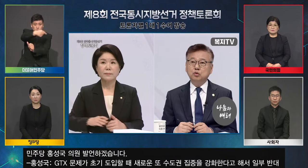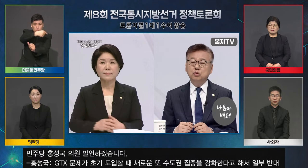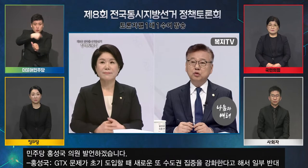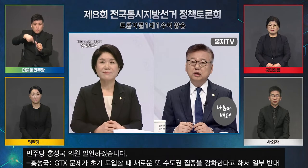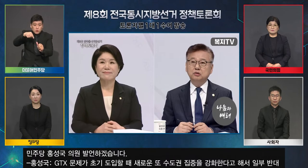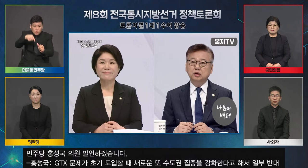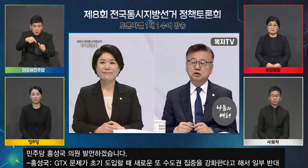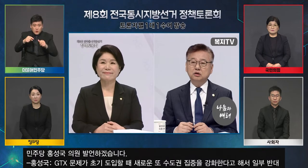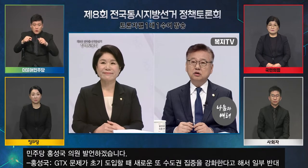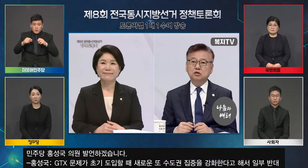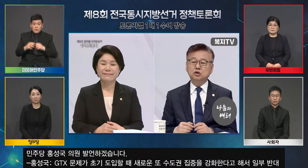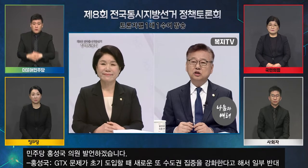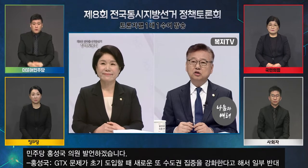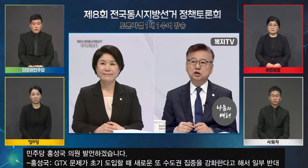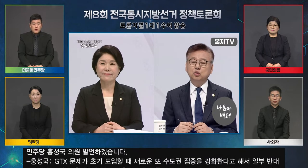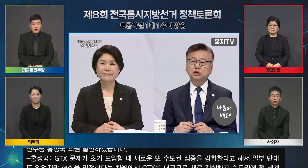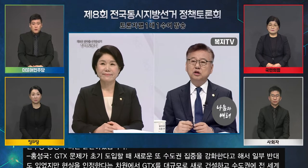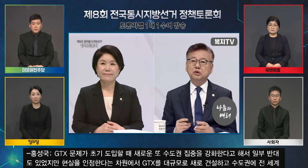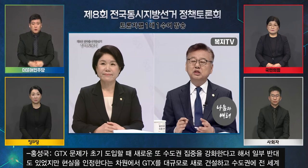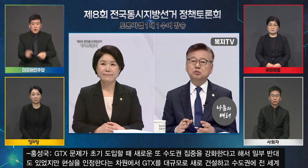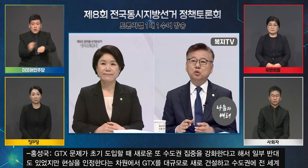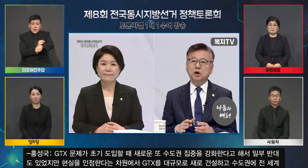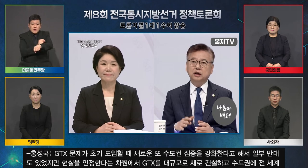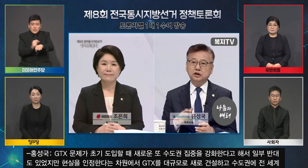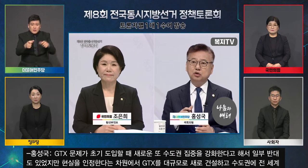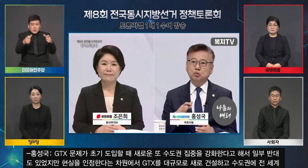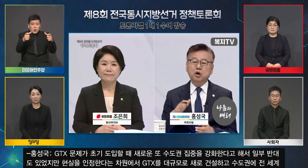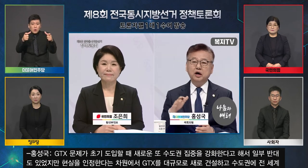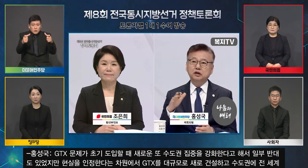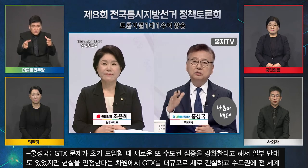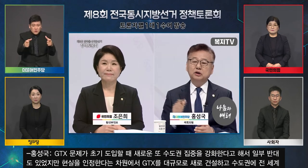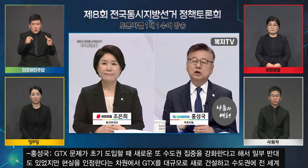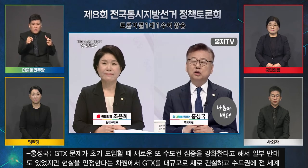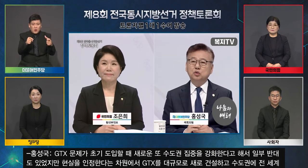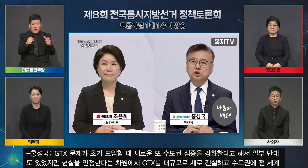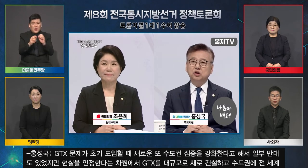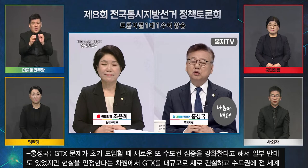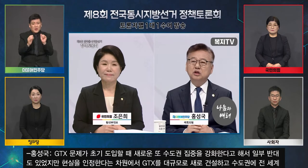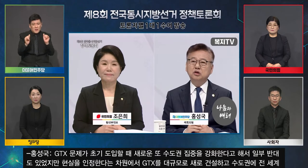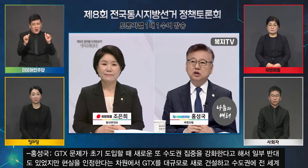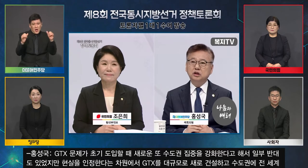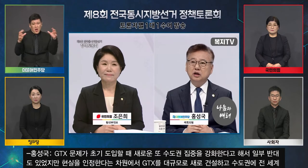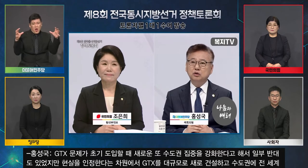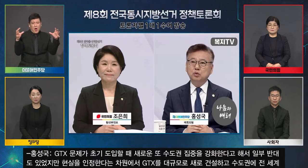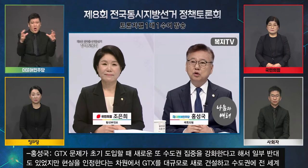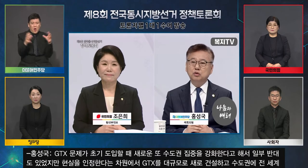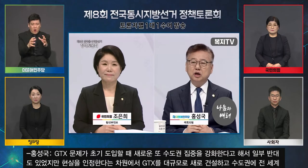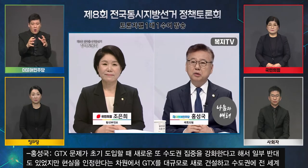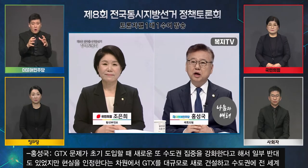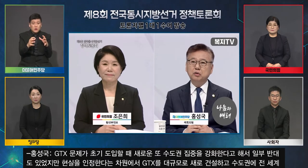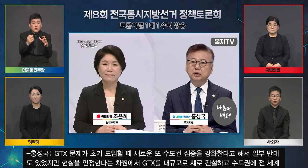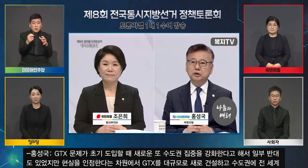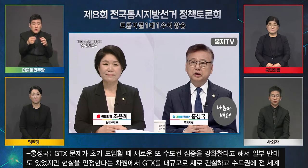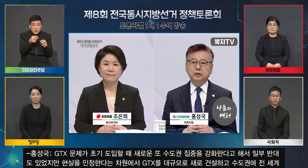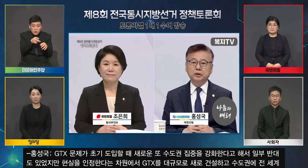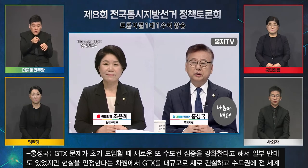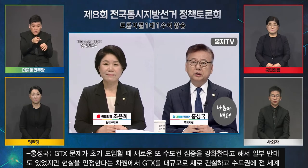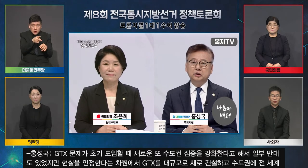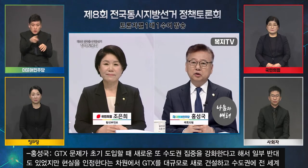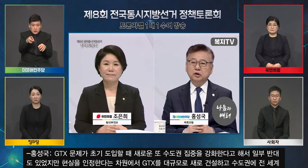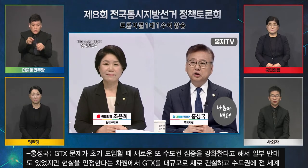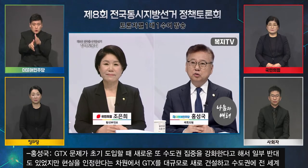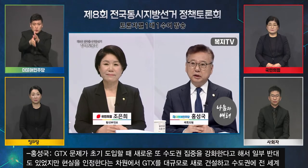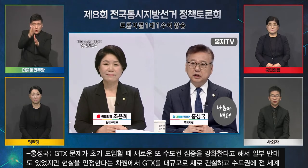세계적으로 놓고 보게 되면 특정 지역의 도시의 밀집도가 이렇게 높아가야지만 도시 경쟁력이 있다는 논리로 개발하고 있는데요.